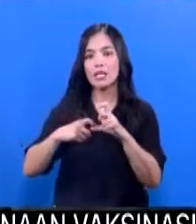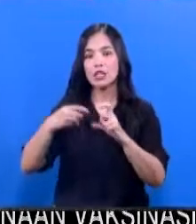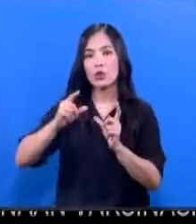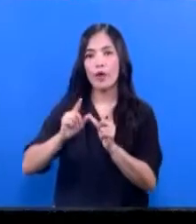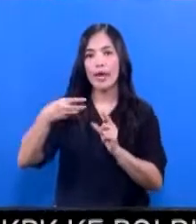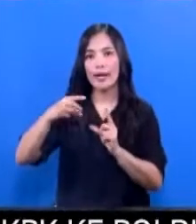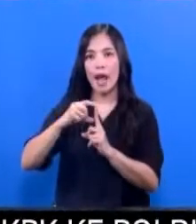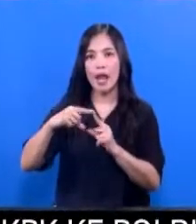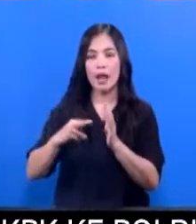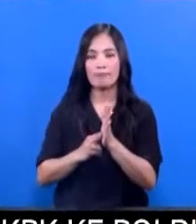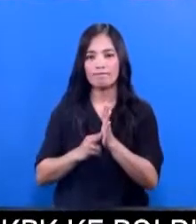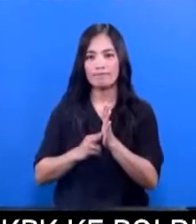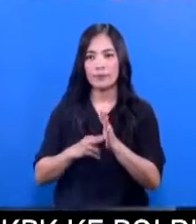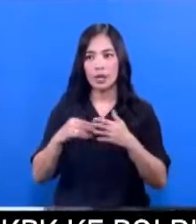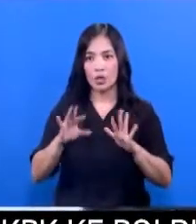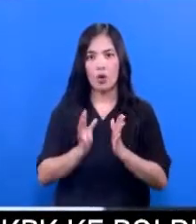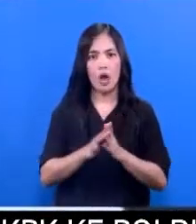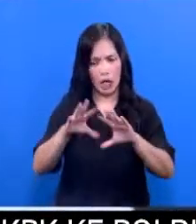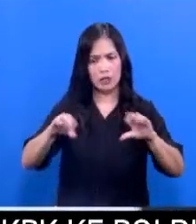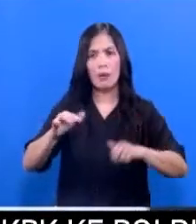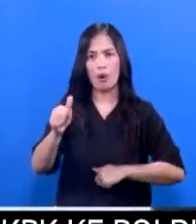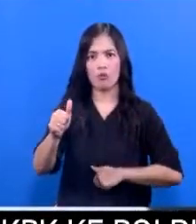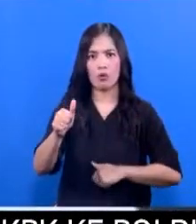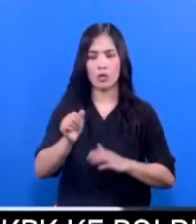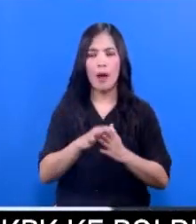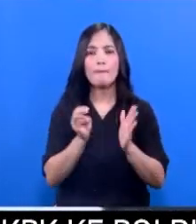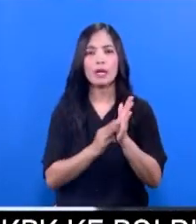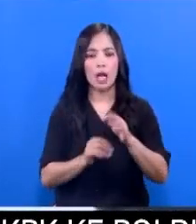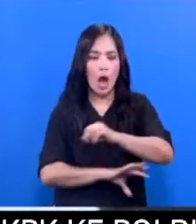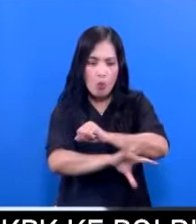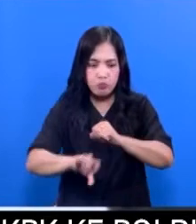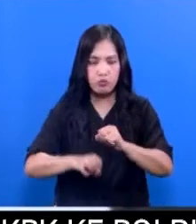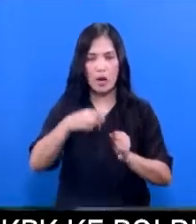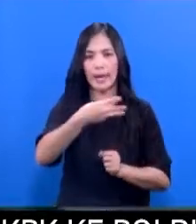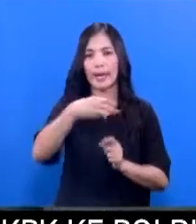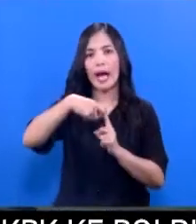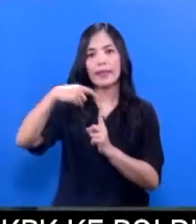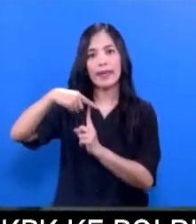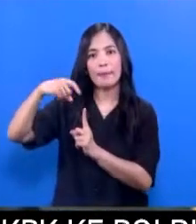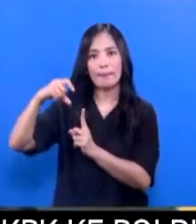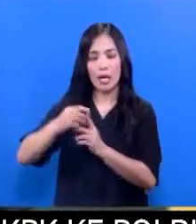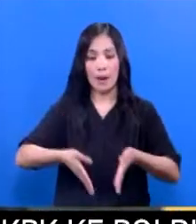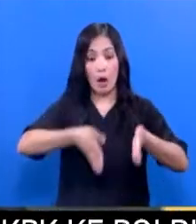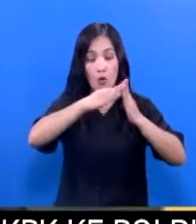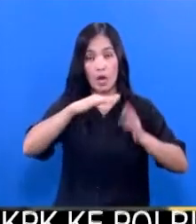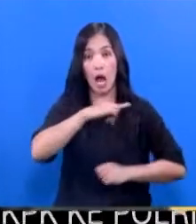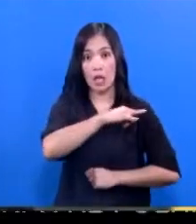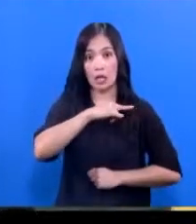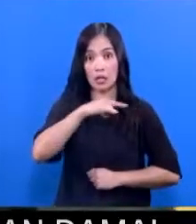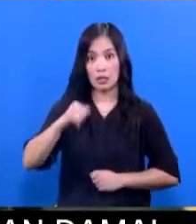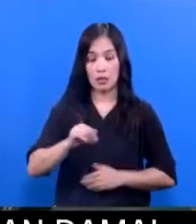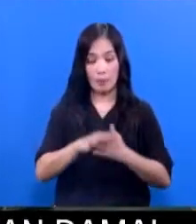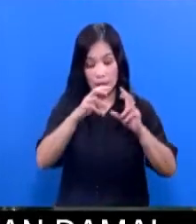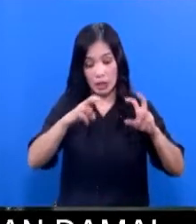kasus korupsi besar pernah dibongkar Novel Baswedan, diantaranya kasus EKTP dan Wisma Atlet. Selama menjadi